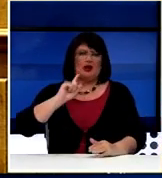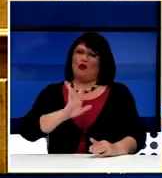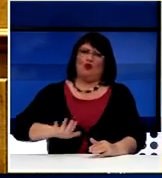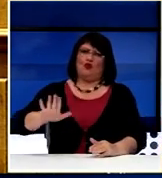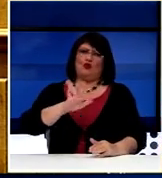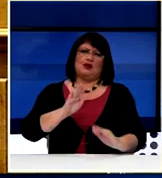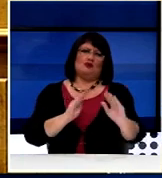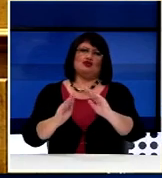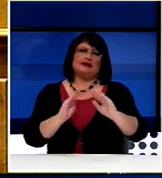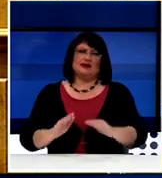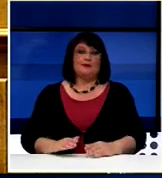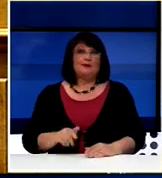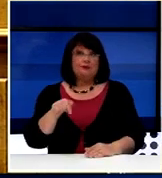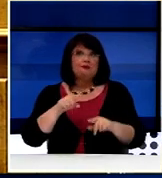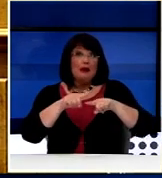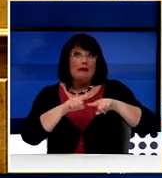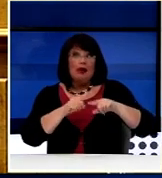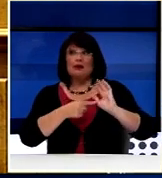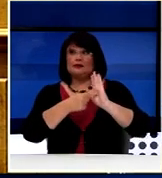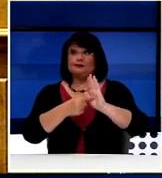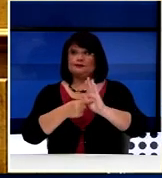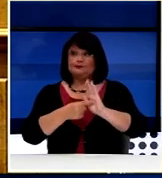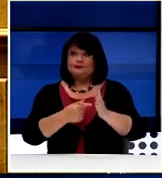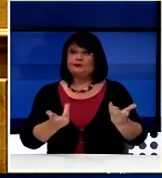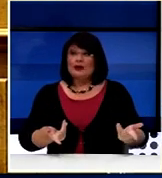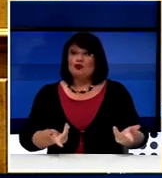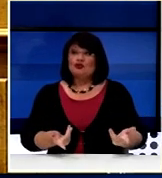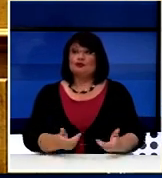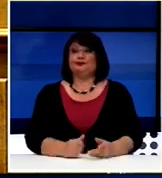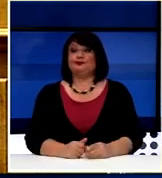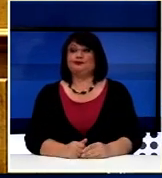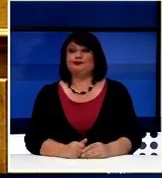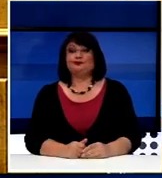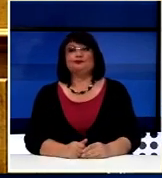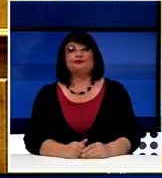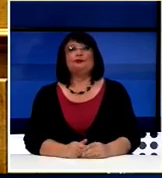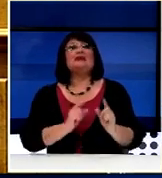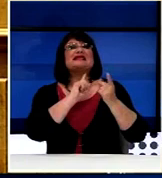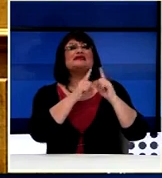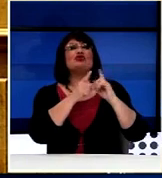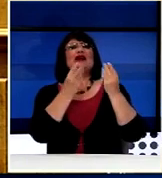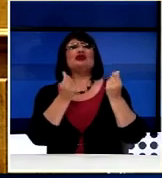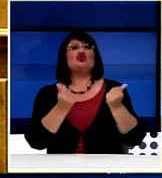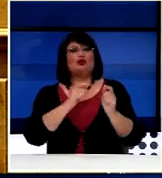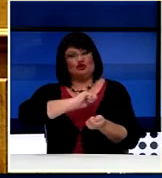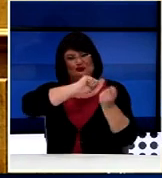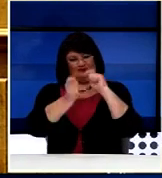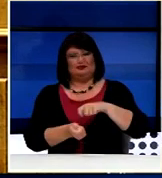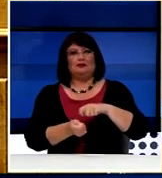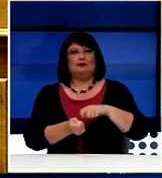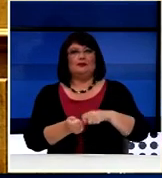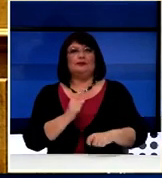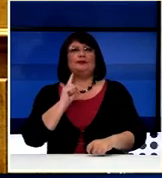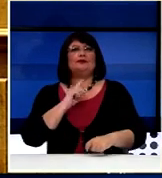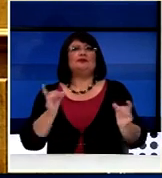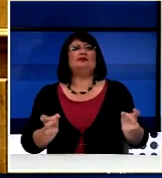Αυτή ήταν η Ελλάδα που μέσω αυτής της συμφωνίας αντέστρεψε όχι μόνο την τύχη